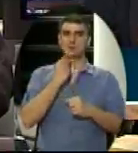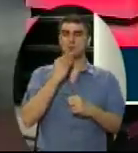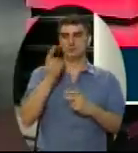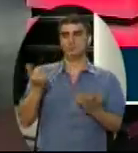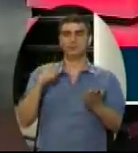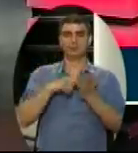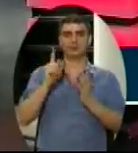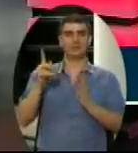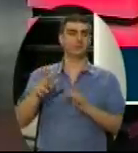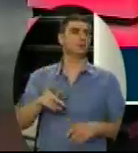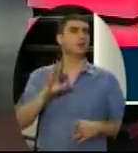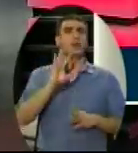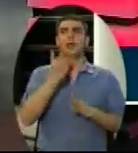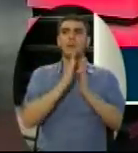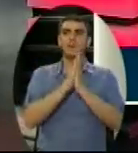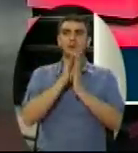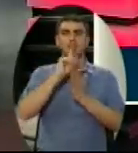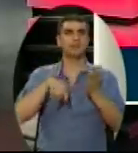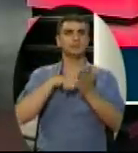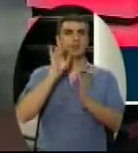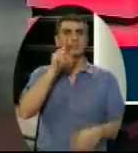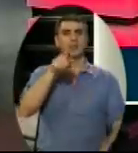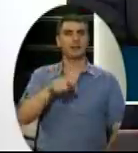להיפסל. חבר הכנסת נפה, כמה בקשות לפסילה יש נגדכם?